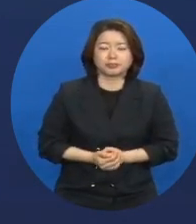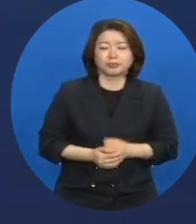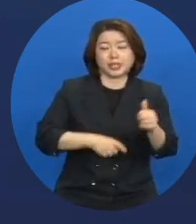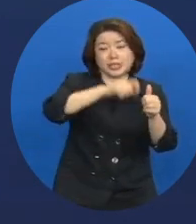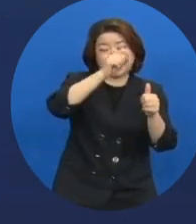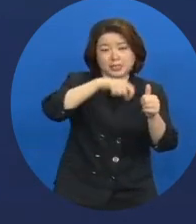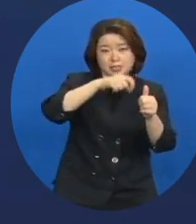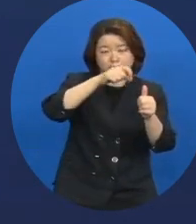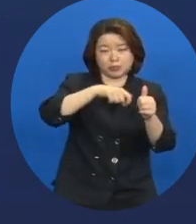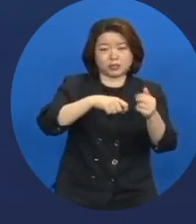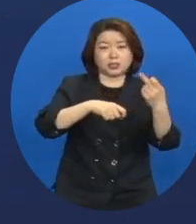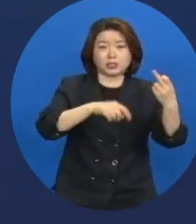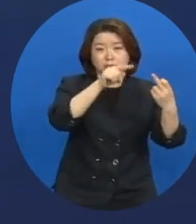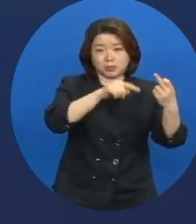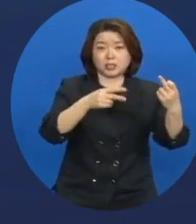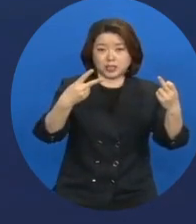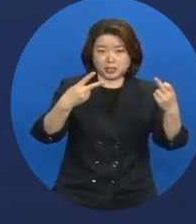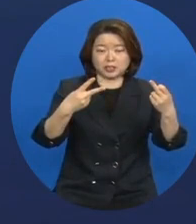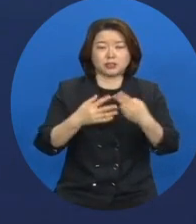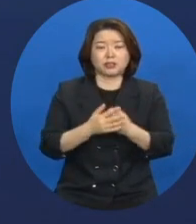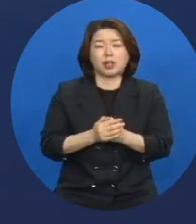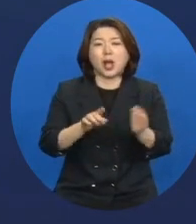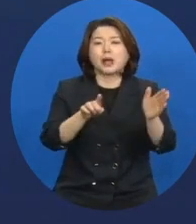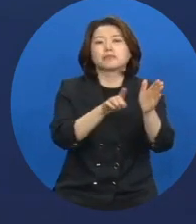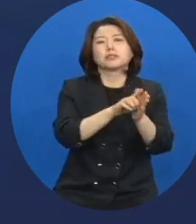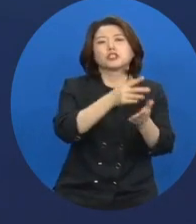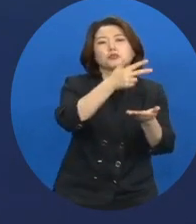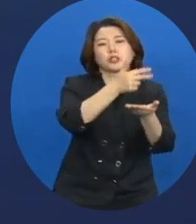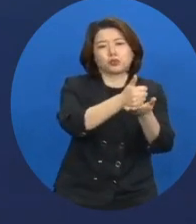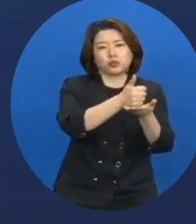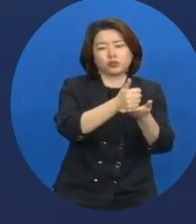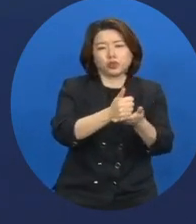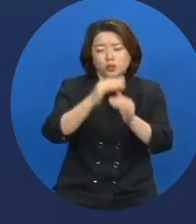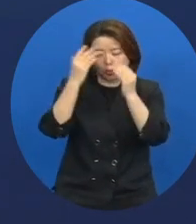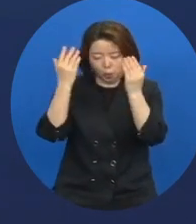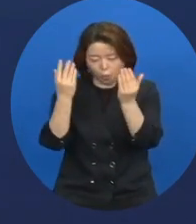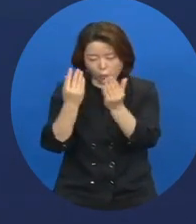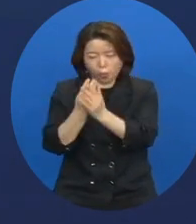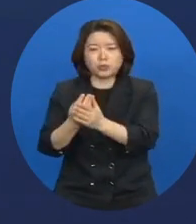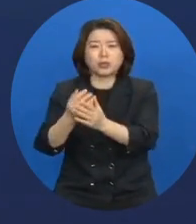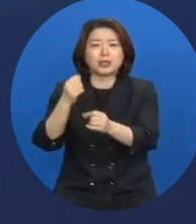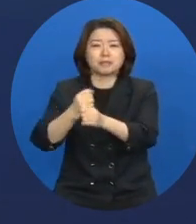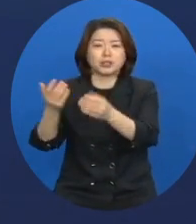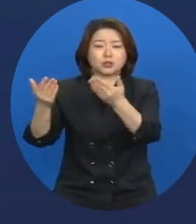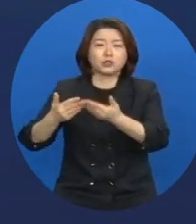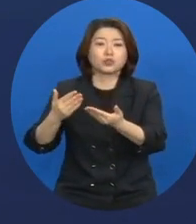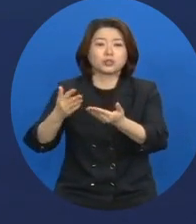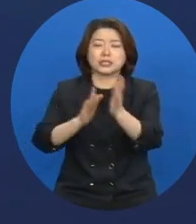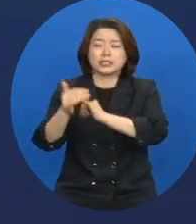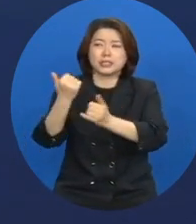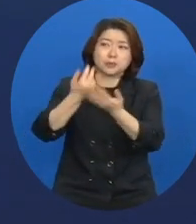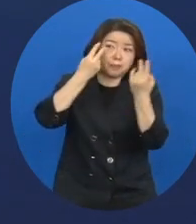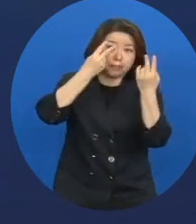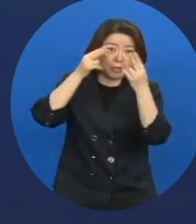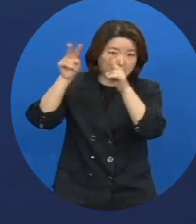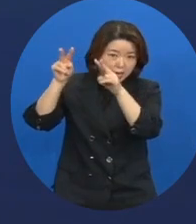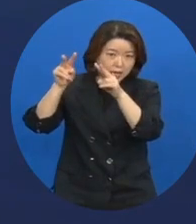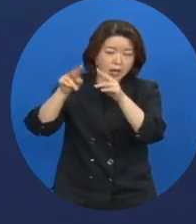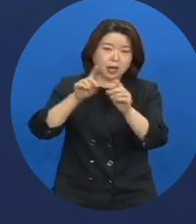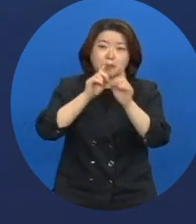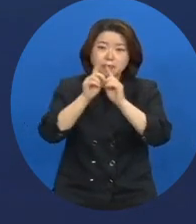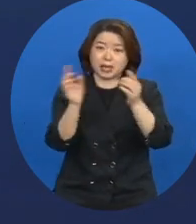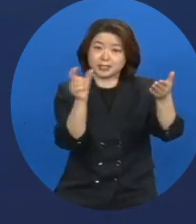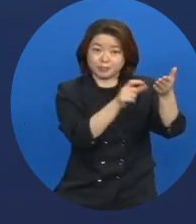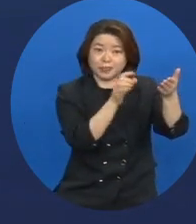히브리서 12장 2절에 믿음의 주요 또 온전케 하시는 이인 예수를 바라보자 그렇게 말씀하셨잖아요. 이것이